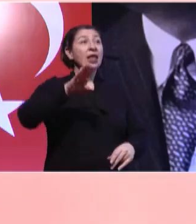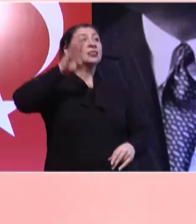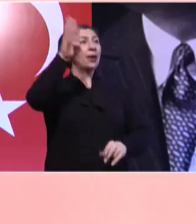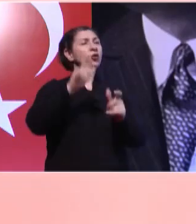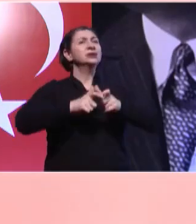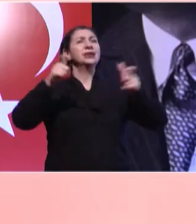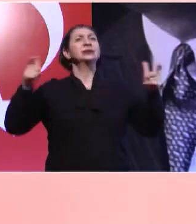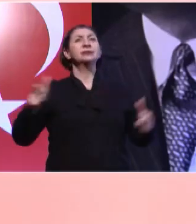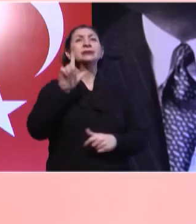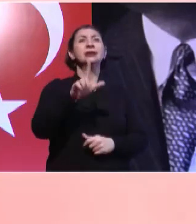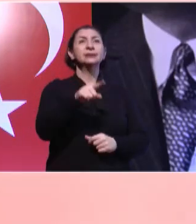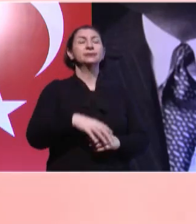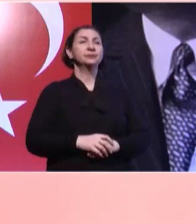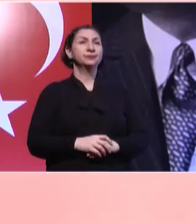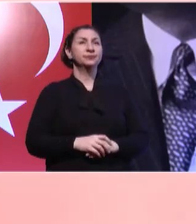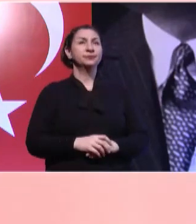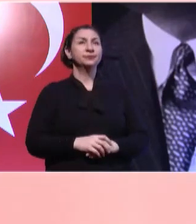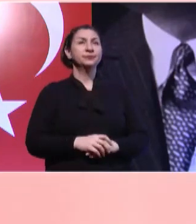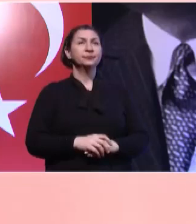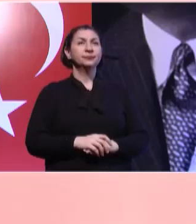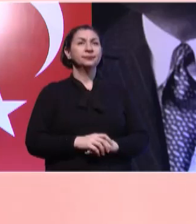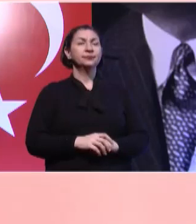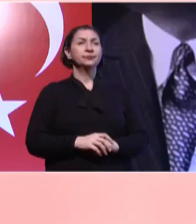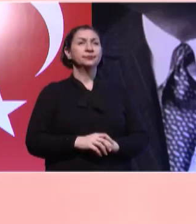demokrasinizi geliştireceksiniz.